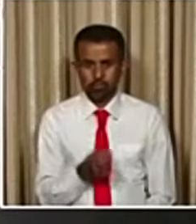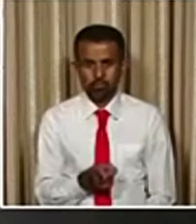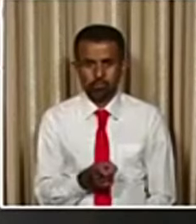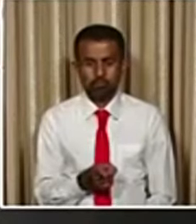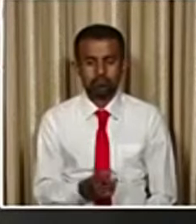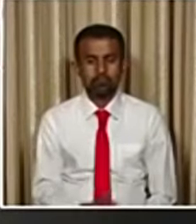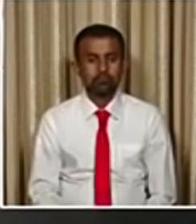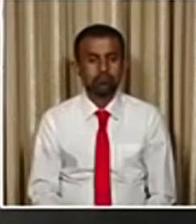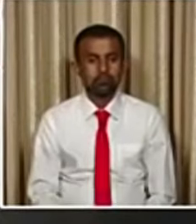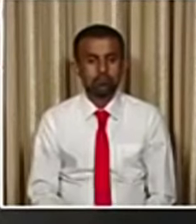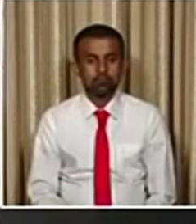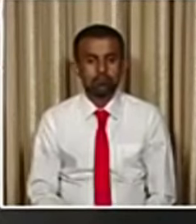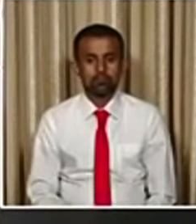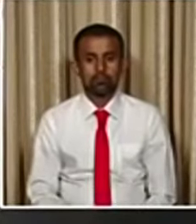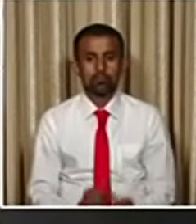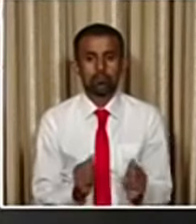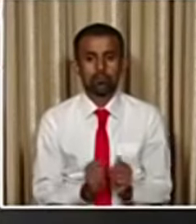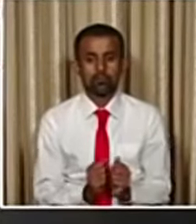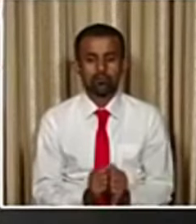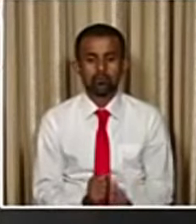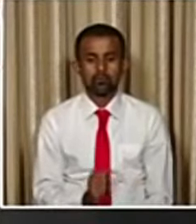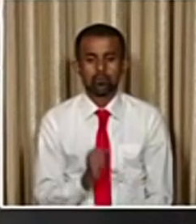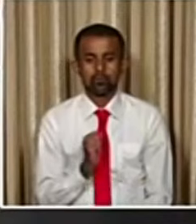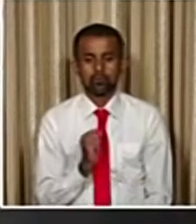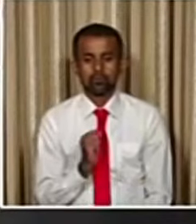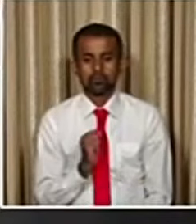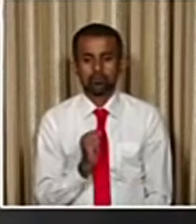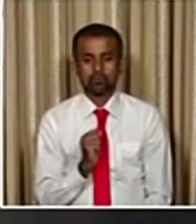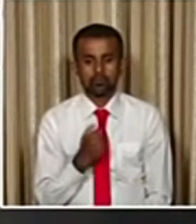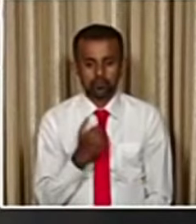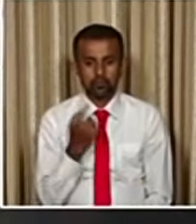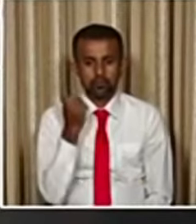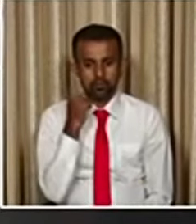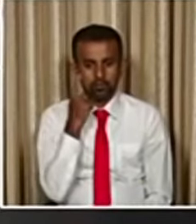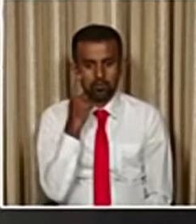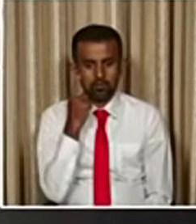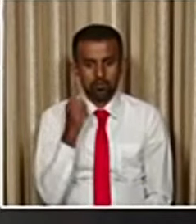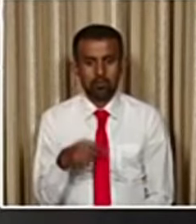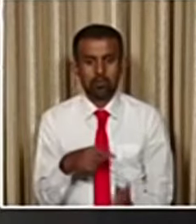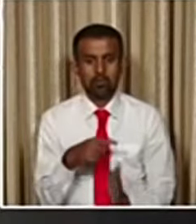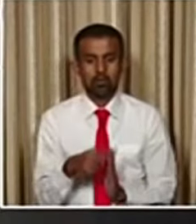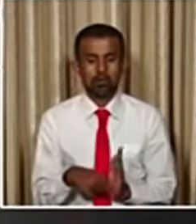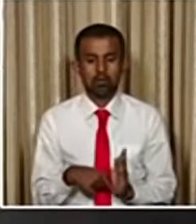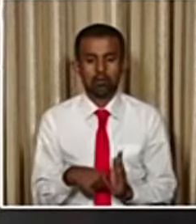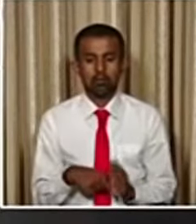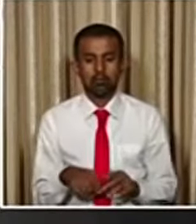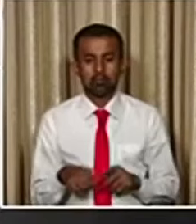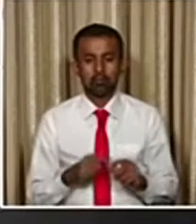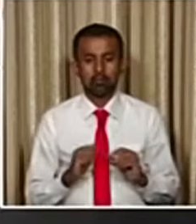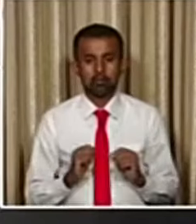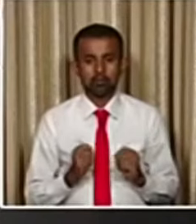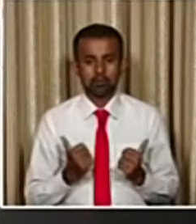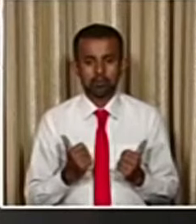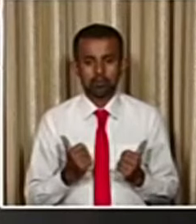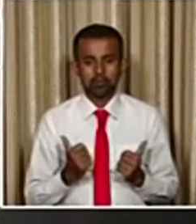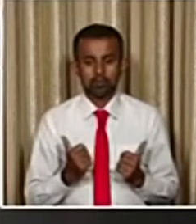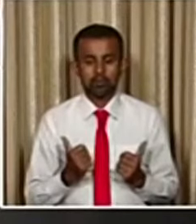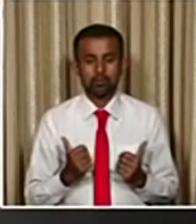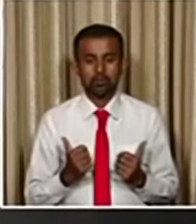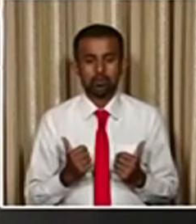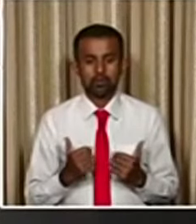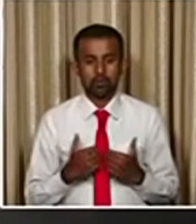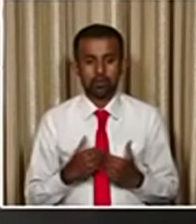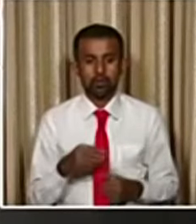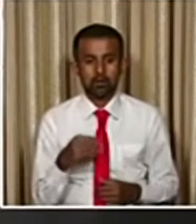ಕಿಯನೇಕ ಮೊಕದ್ದ ಏಕಟ ತೀನ ವೆಡ ಪಿಲುವಲ ಕಿಯನೇಕ ಮೊಕದ ಅಪಿ ದಾನ್ನವಾ ಅದ ಮೇ ರಟೆ ಅಪಿ ಮೇಹಮ ಜೀವತ್ವೆನ್ನೇ